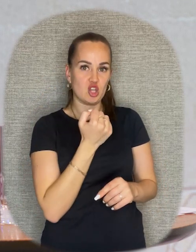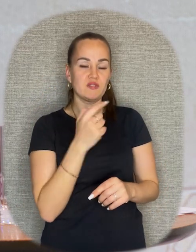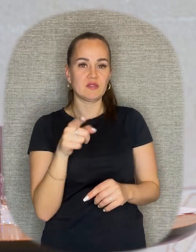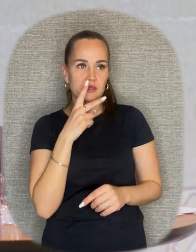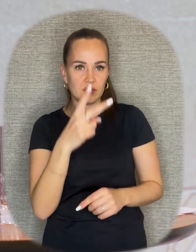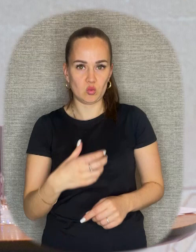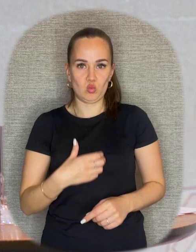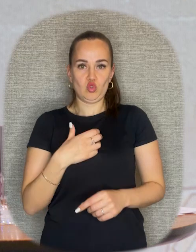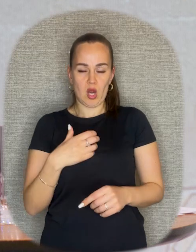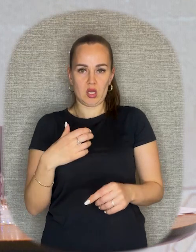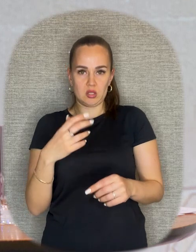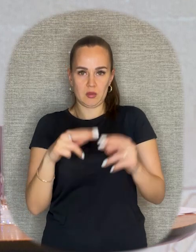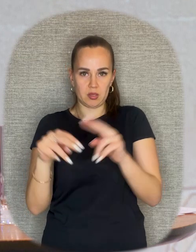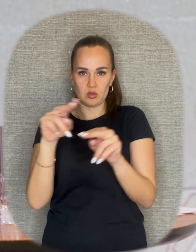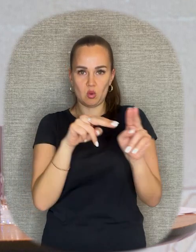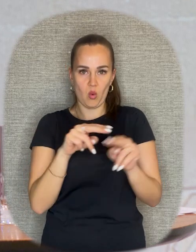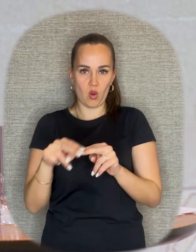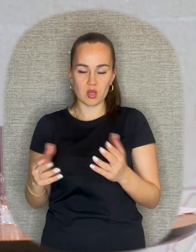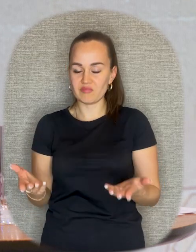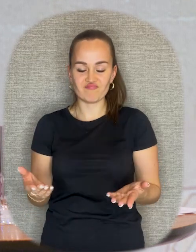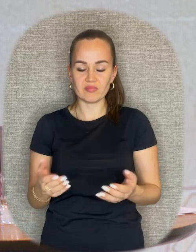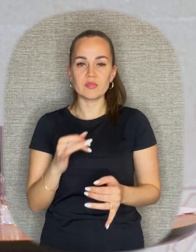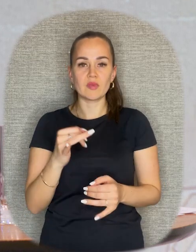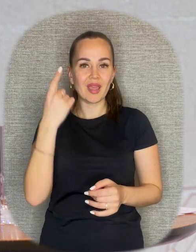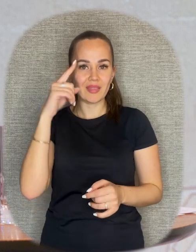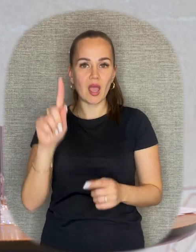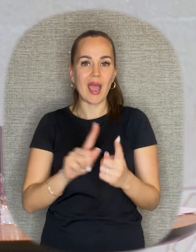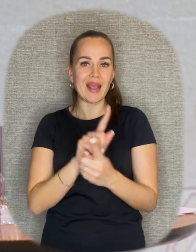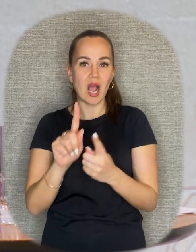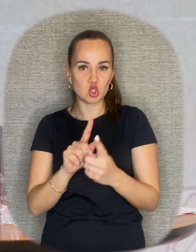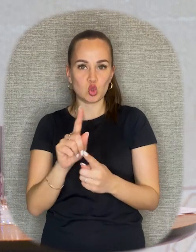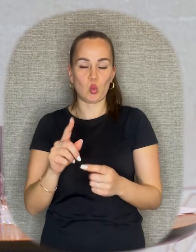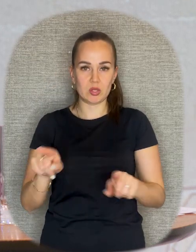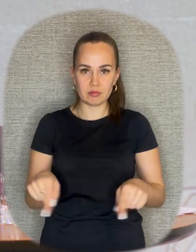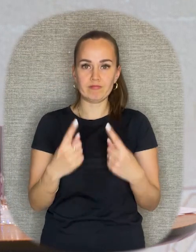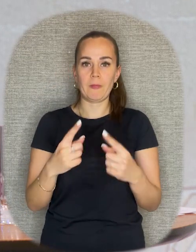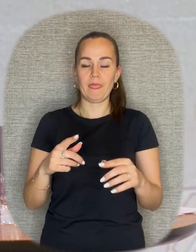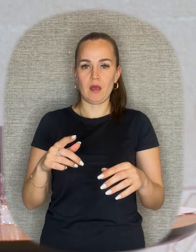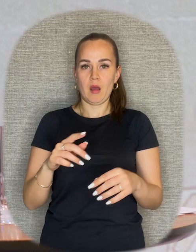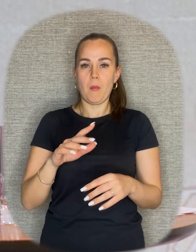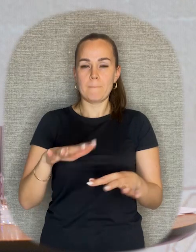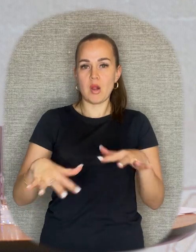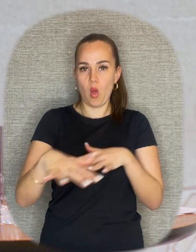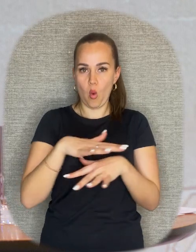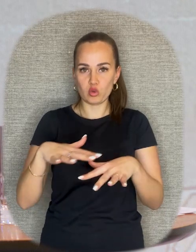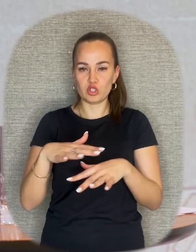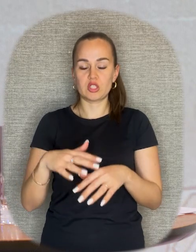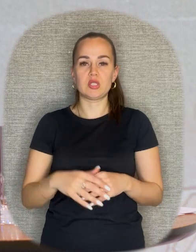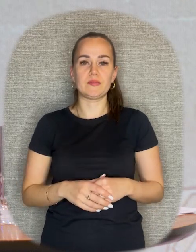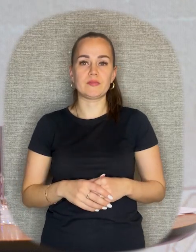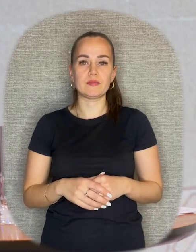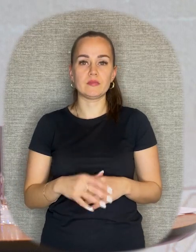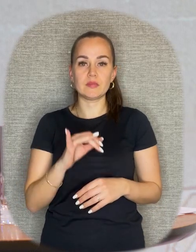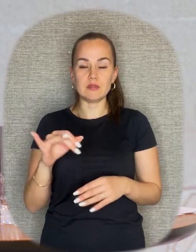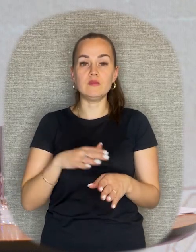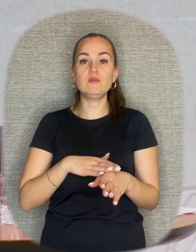смотрите на него вы видите Великолепные ансамбли А когда вы поворачиваете на 180 градусо вы видите ужасные задворки и поэтому